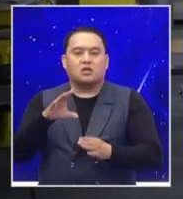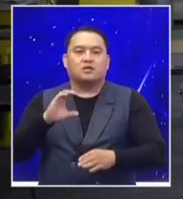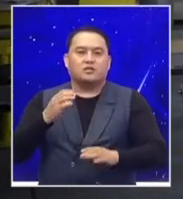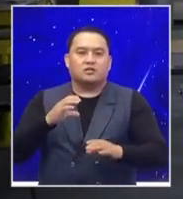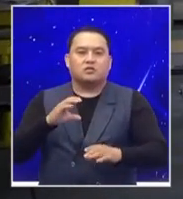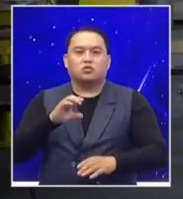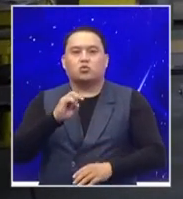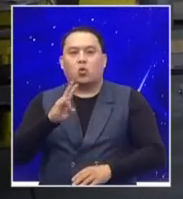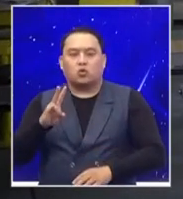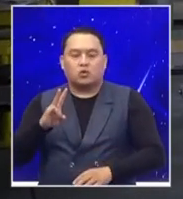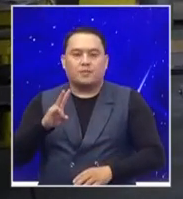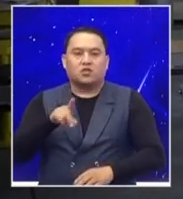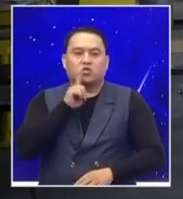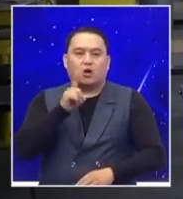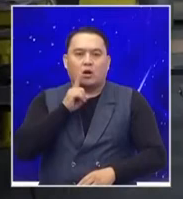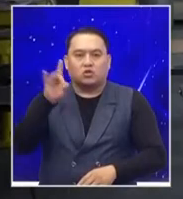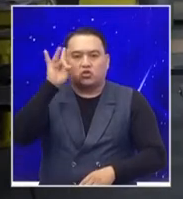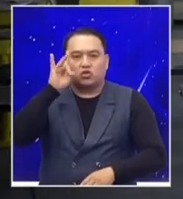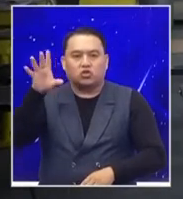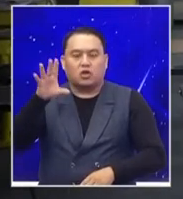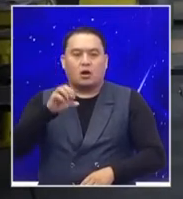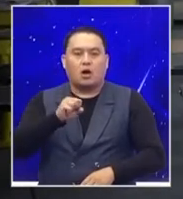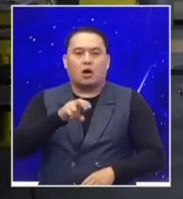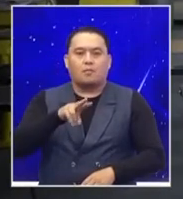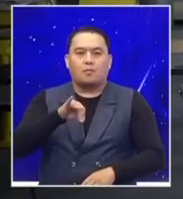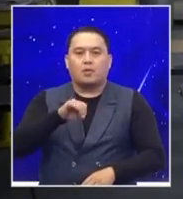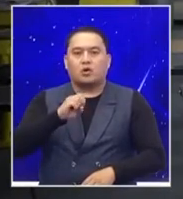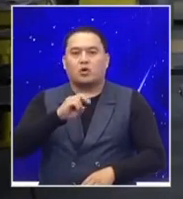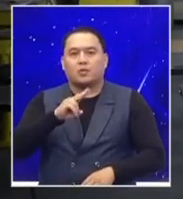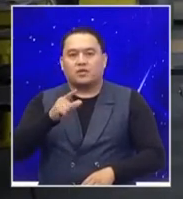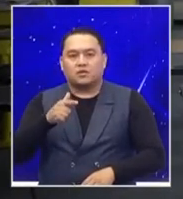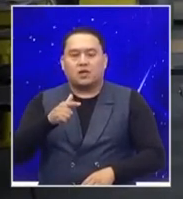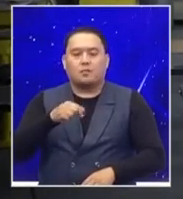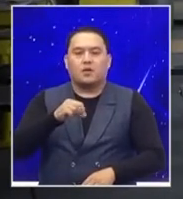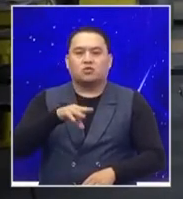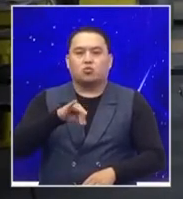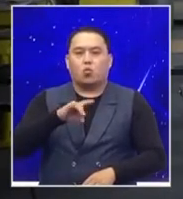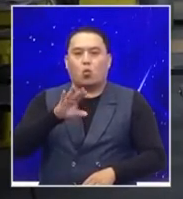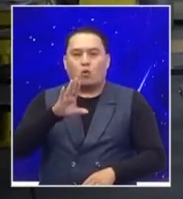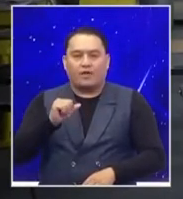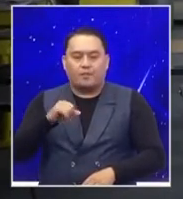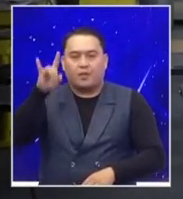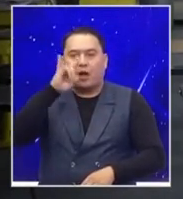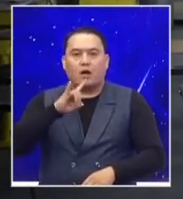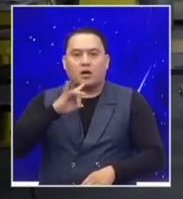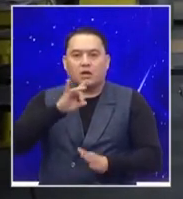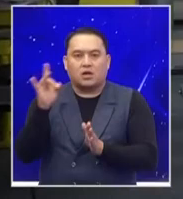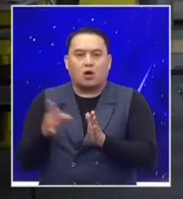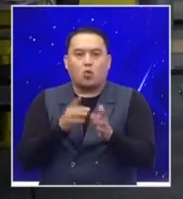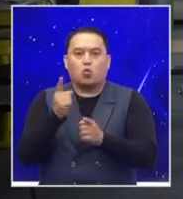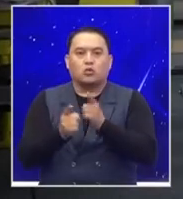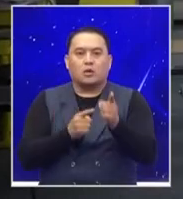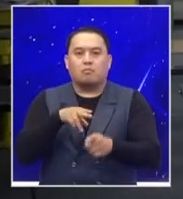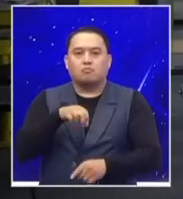жүлдегері Игорь Сон, жасөспірімдер арасында әлем чемпионы атанған Ақмолда Сайрамкез бен Ольга Пастухова және Қазақстан рекордын жаңартқан